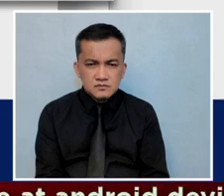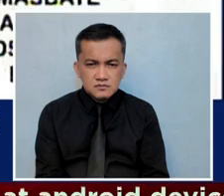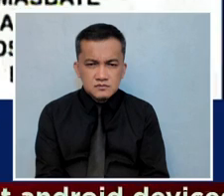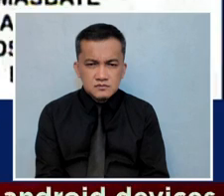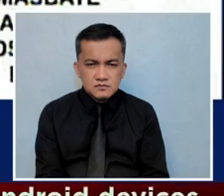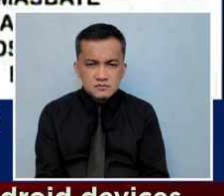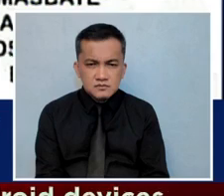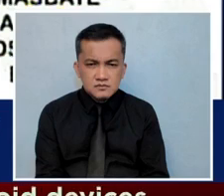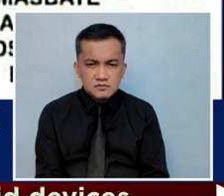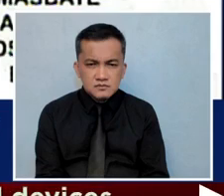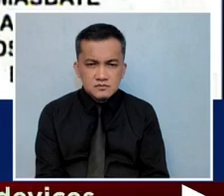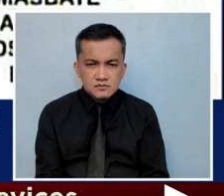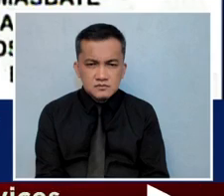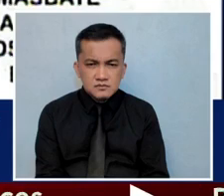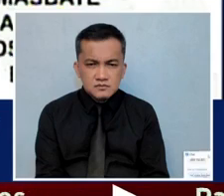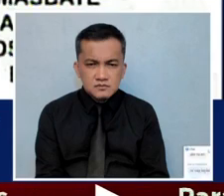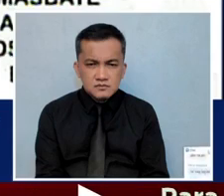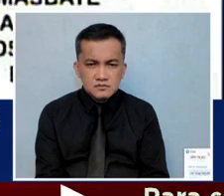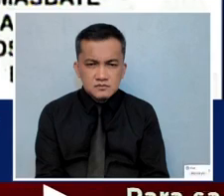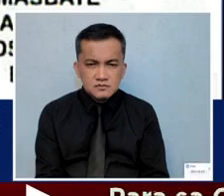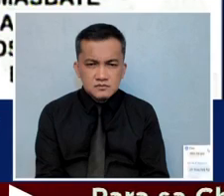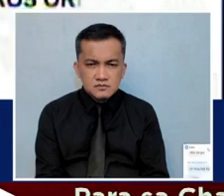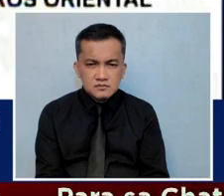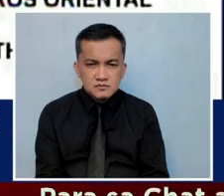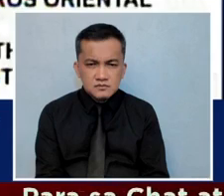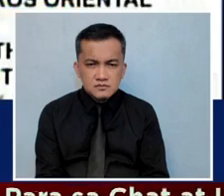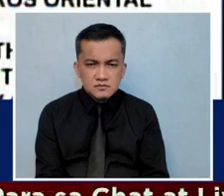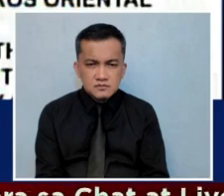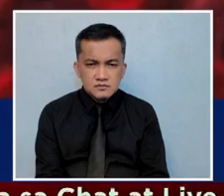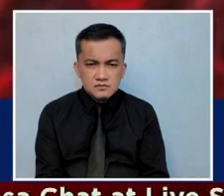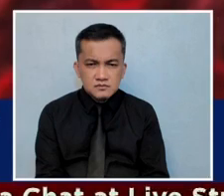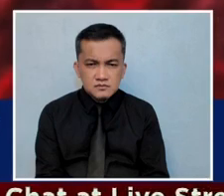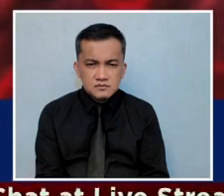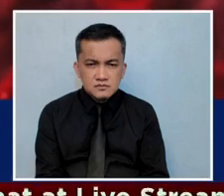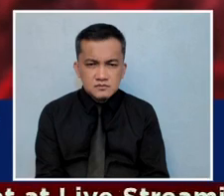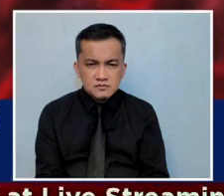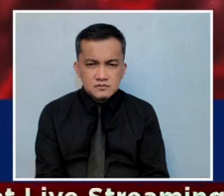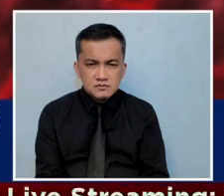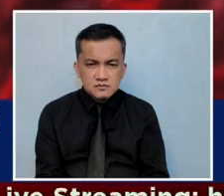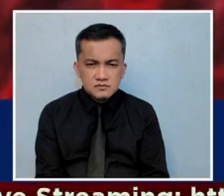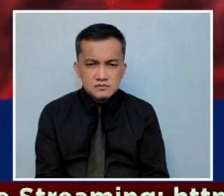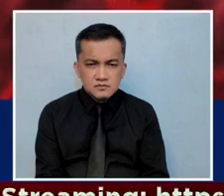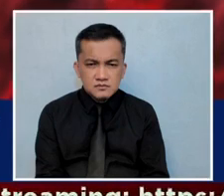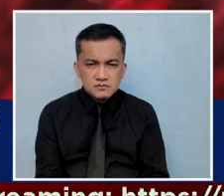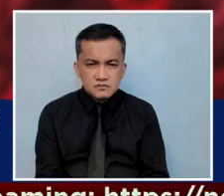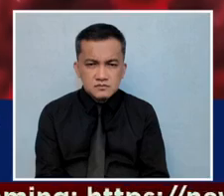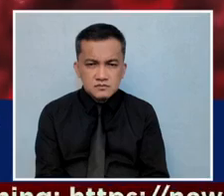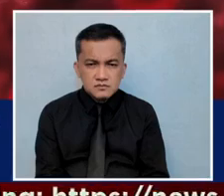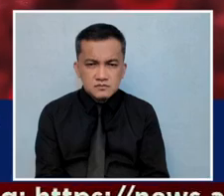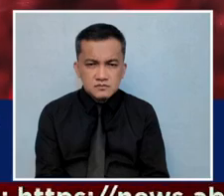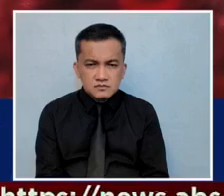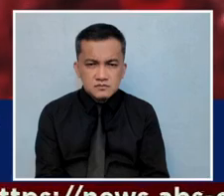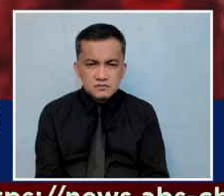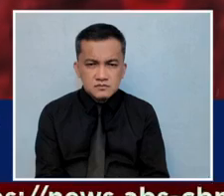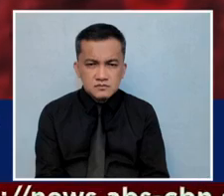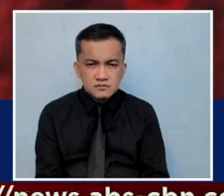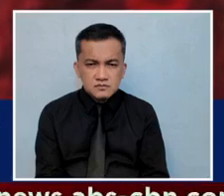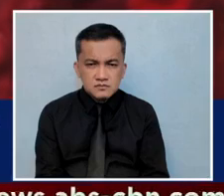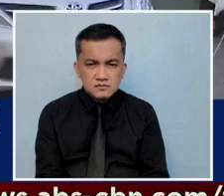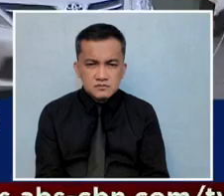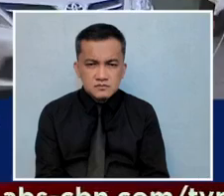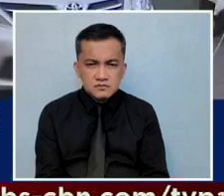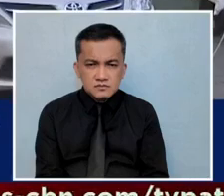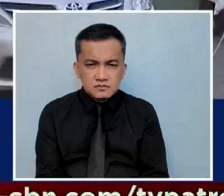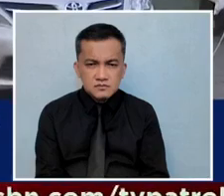Mindanao. Ayon kay Infectious Disease Specialist Dr. Ron Jean Solante, ang BA.5 na ang pinakalaganap na variant sa